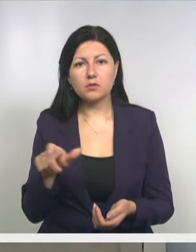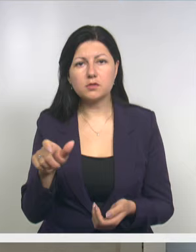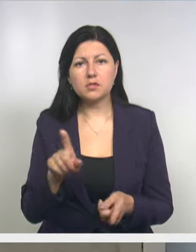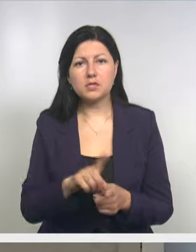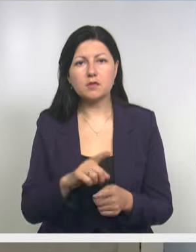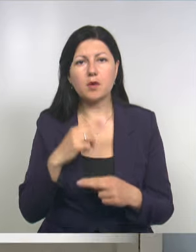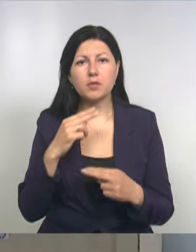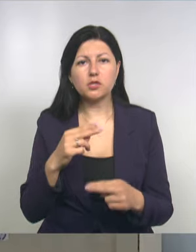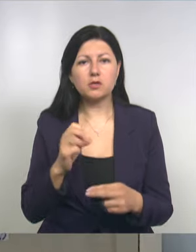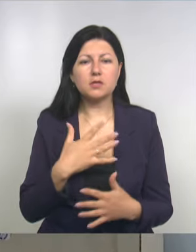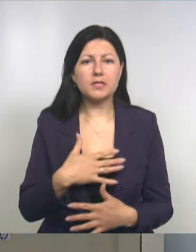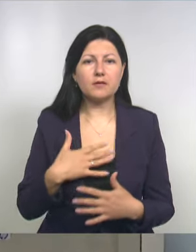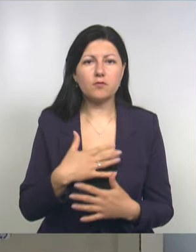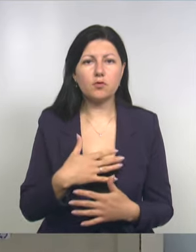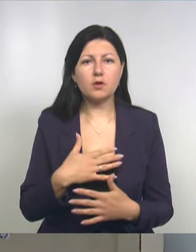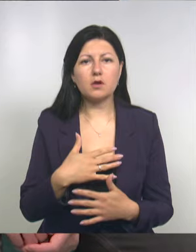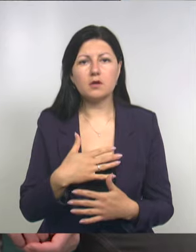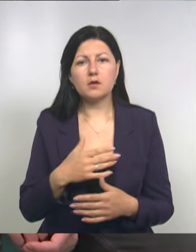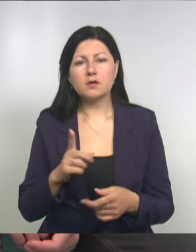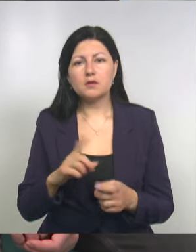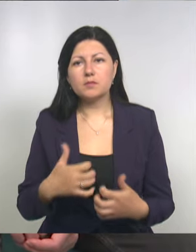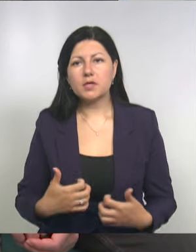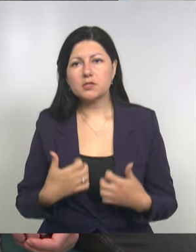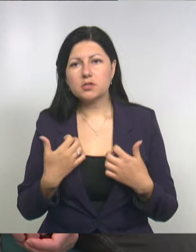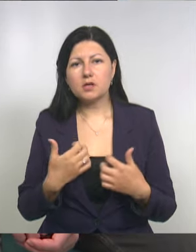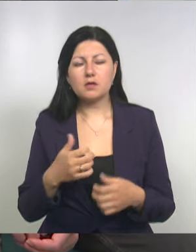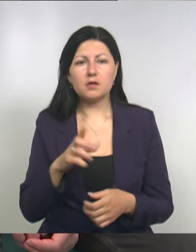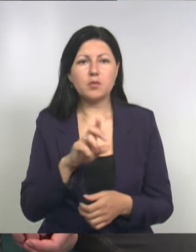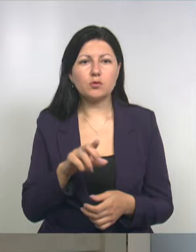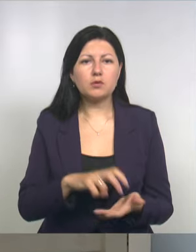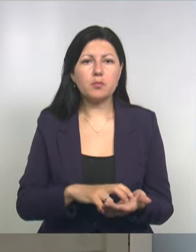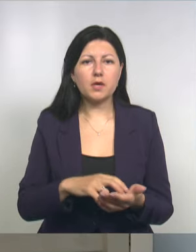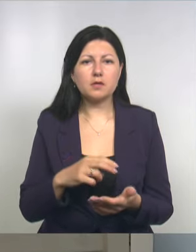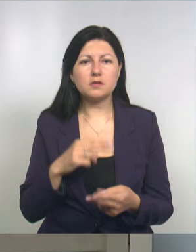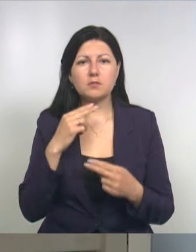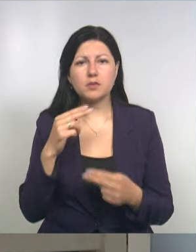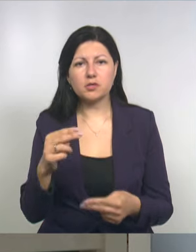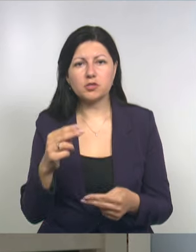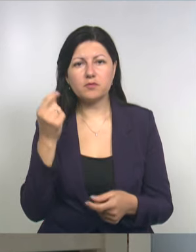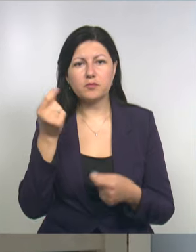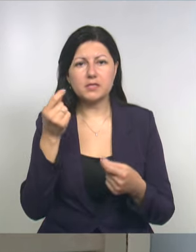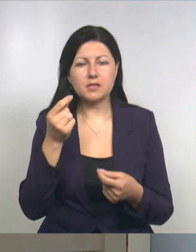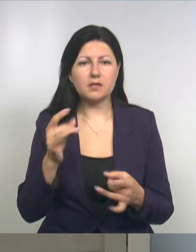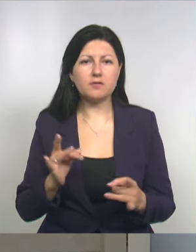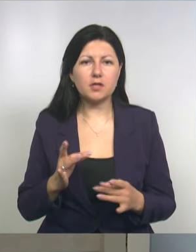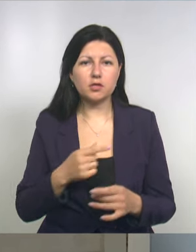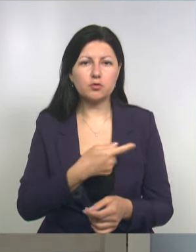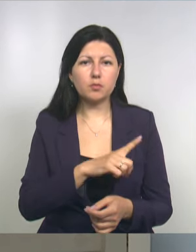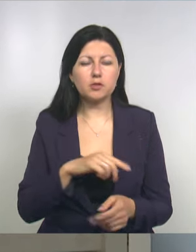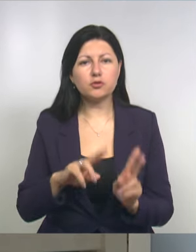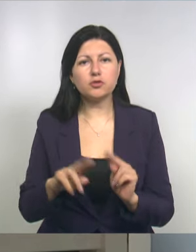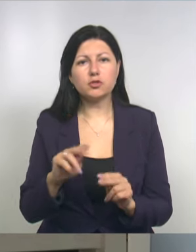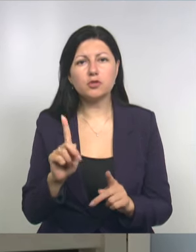такими обращениями, как тревога, панические атаки. Белгородцы боятся обращаться в психоневрологическую больницу. Они считают,